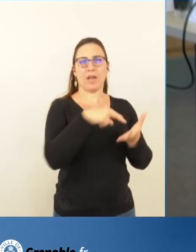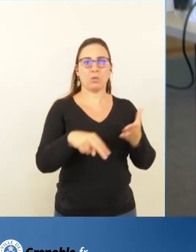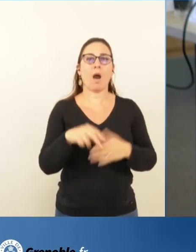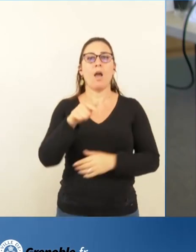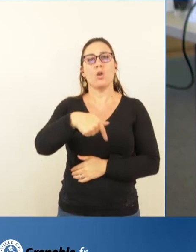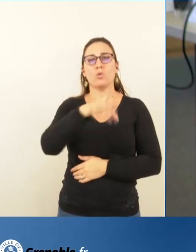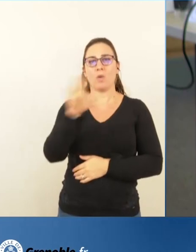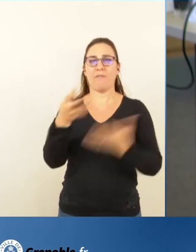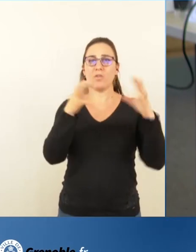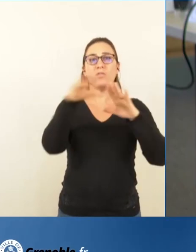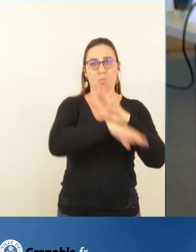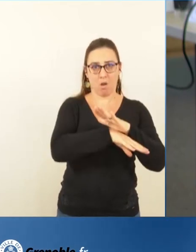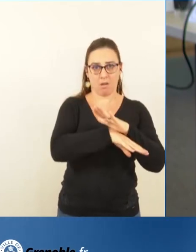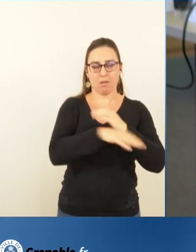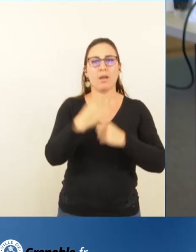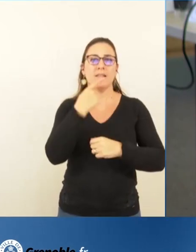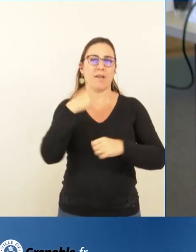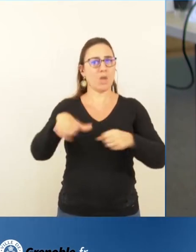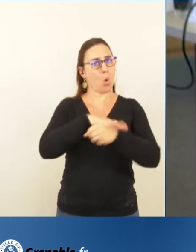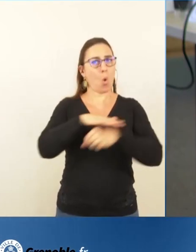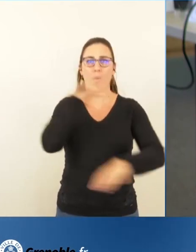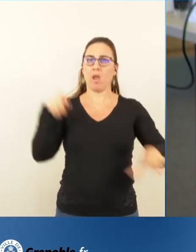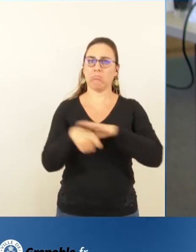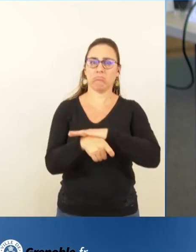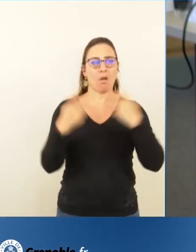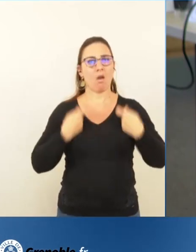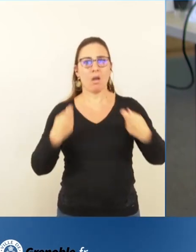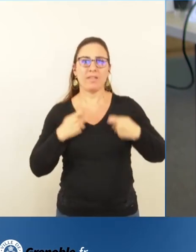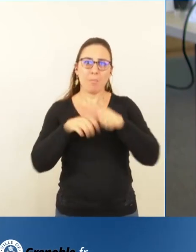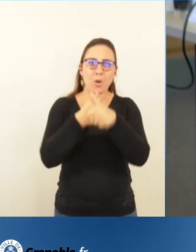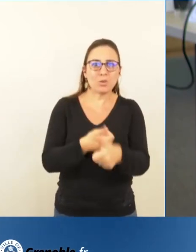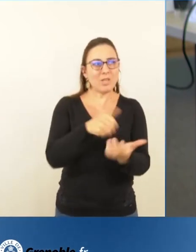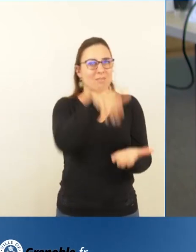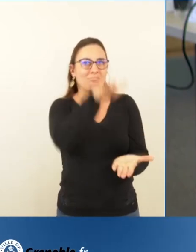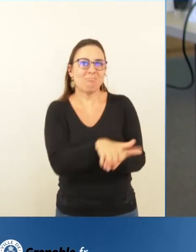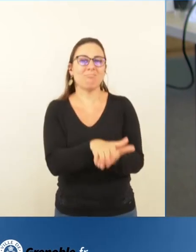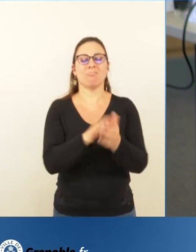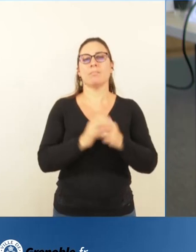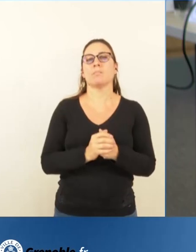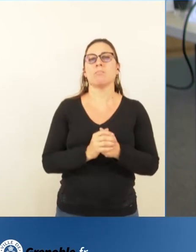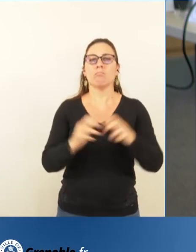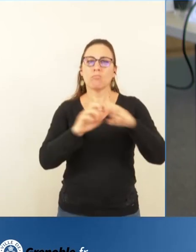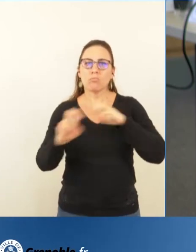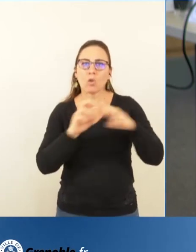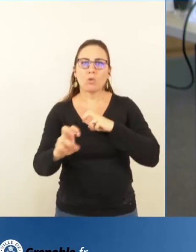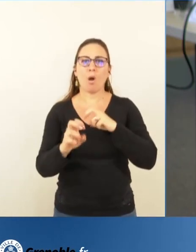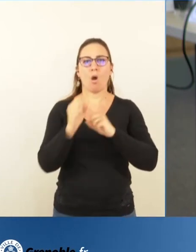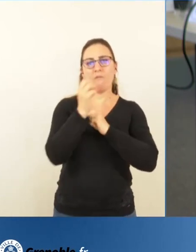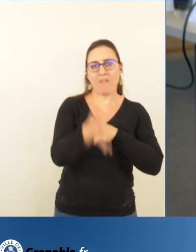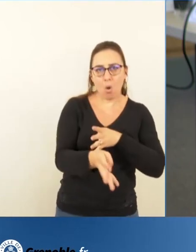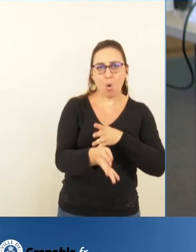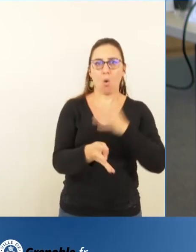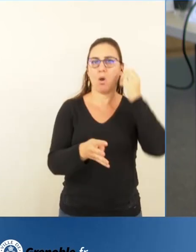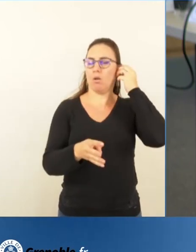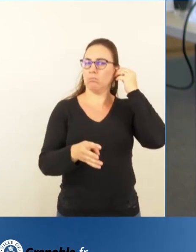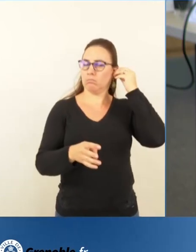900 c'est-à-dire la prise en charge complète des différentes dépenses inhérentes à une inscription conservatoire les transports en commun ou le vélo pour accéder